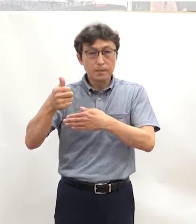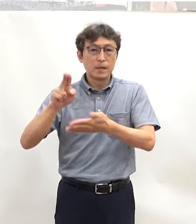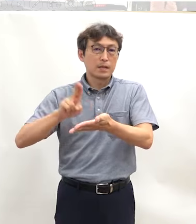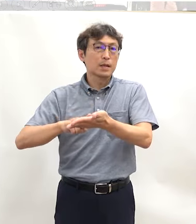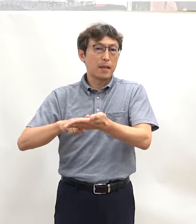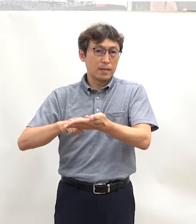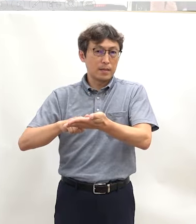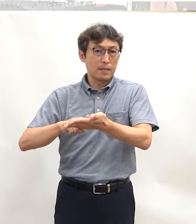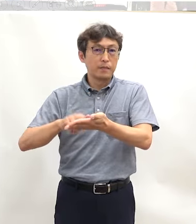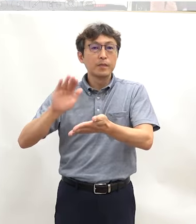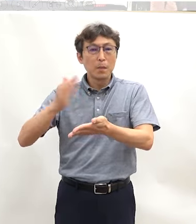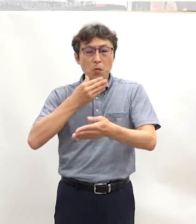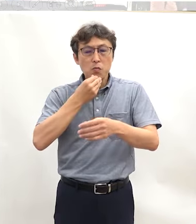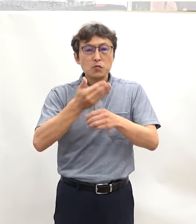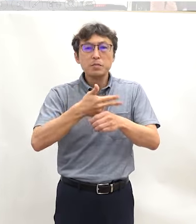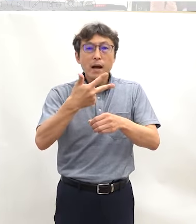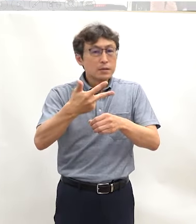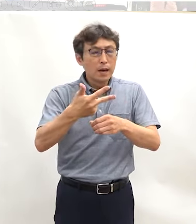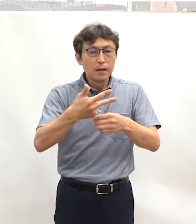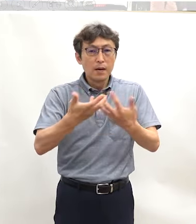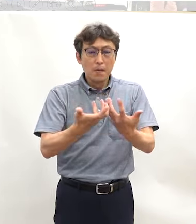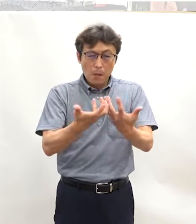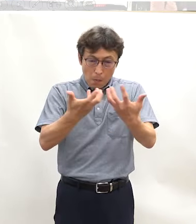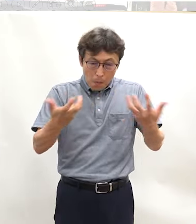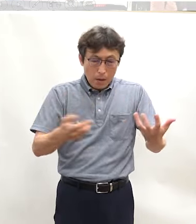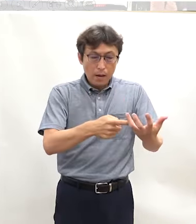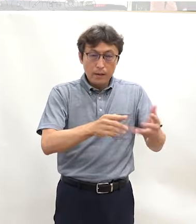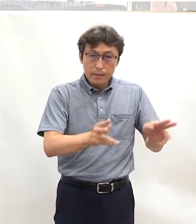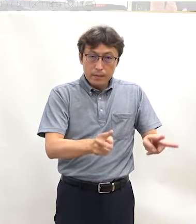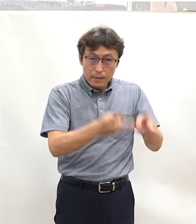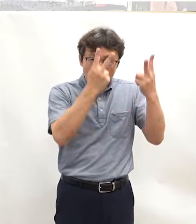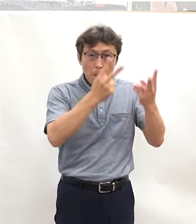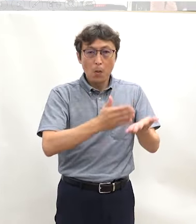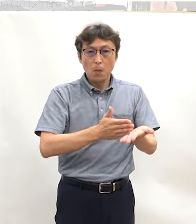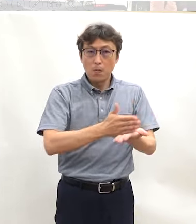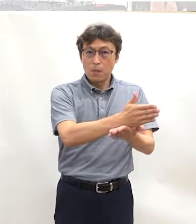させてやっていきたいというふうに思っています。それから、